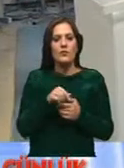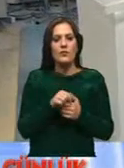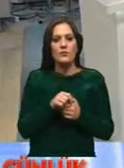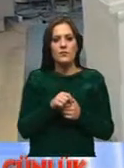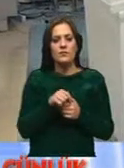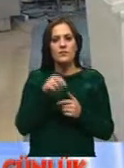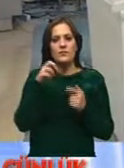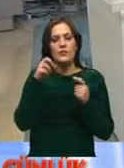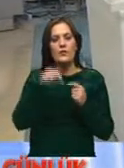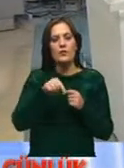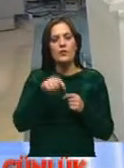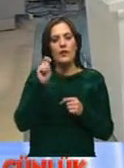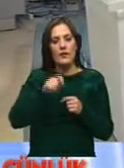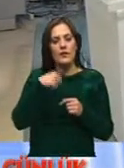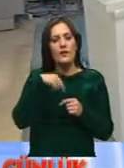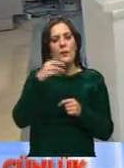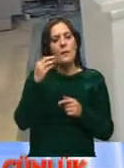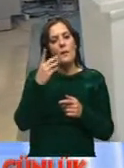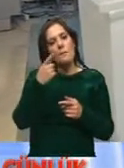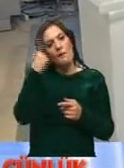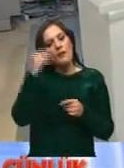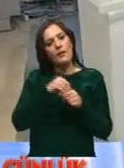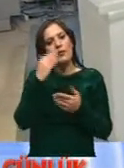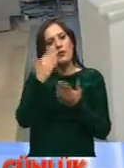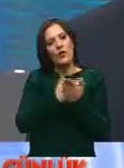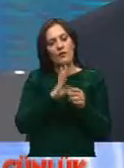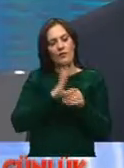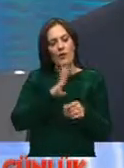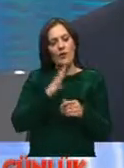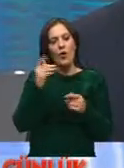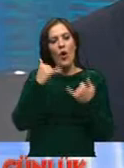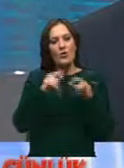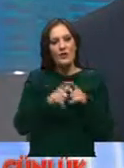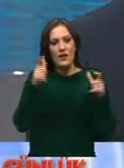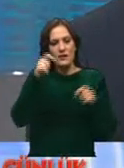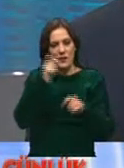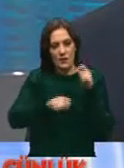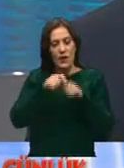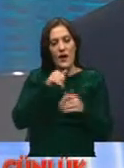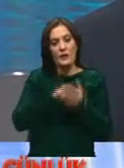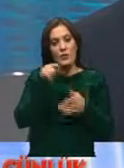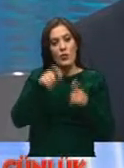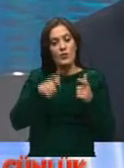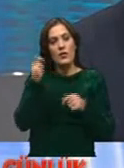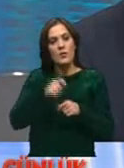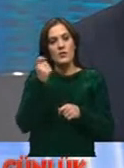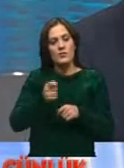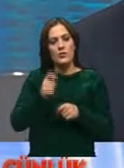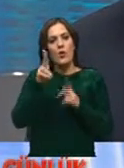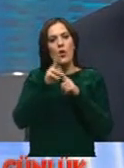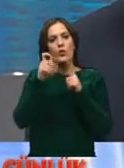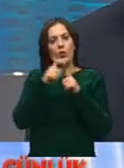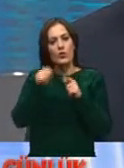Yani regüle şöyle ediliyor. Belli başlı kuralları var işte. Hani oyun geliştirirken Her şeyi orada yapmak zorundasınız. Kodunu orada